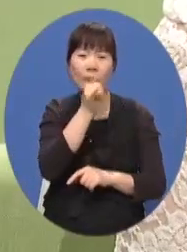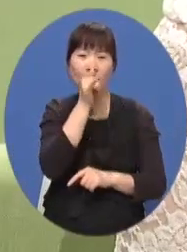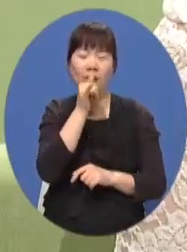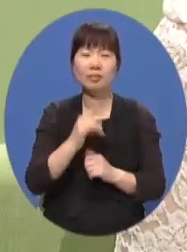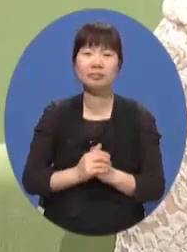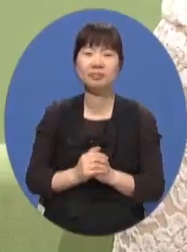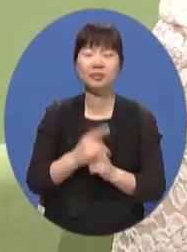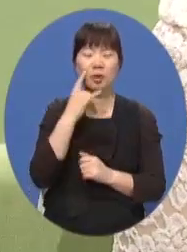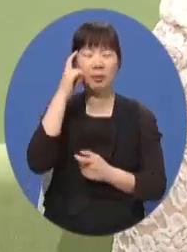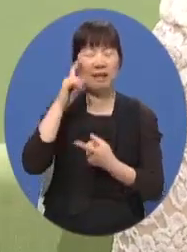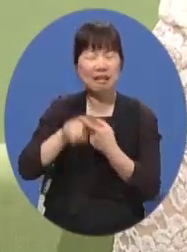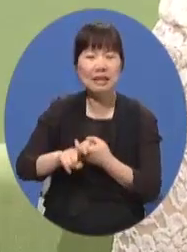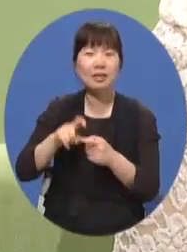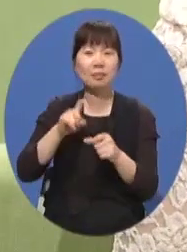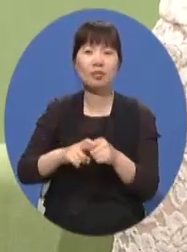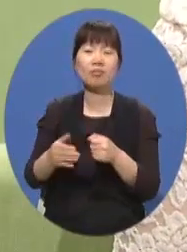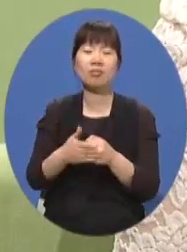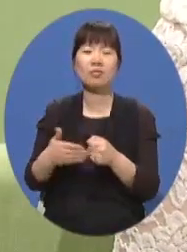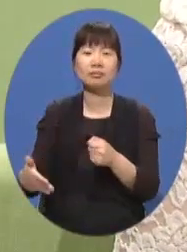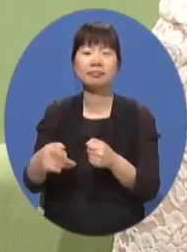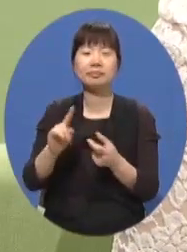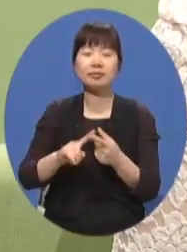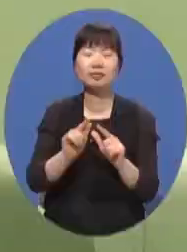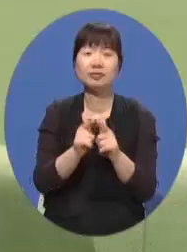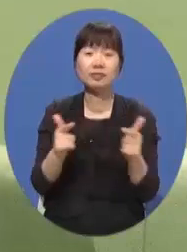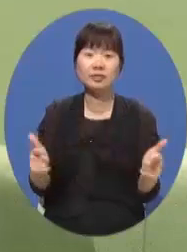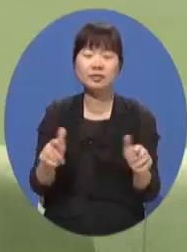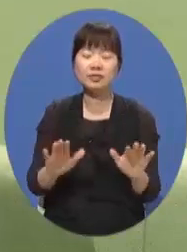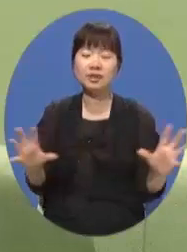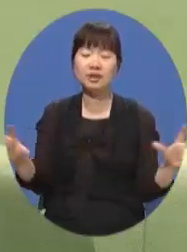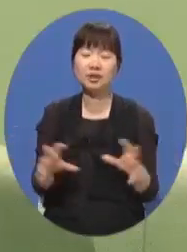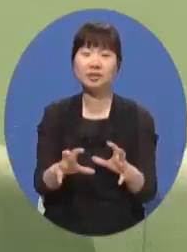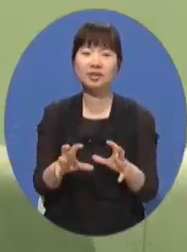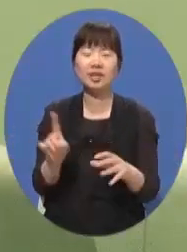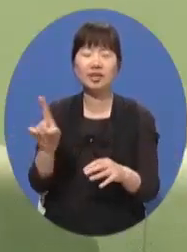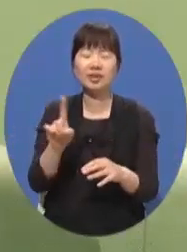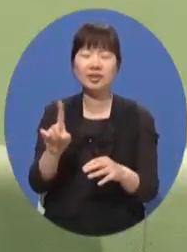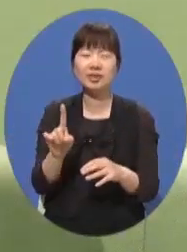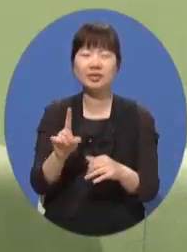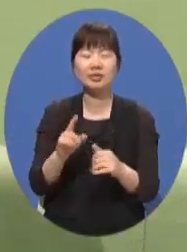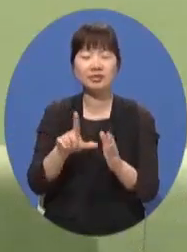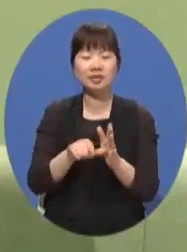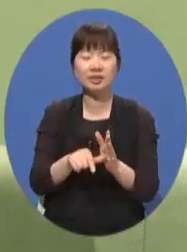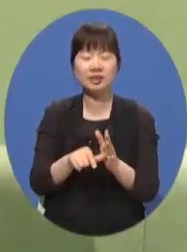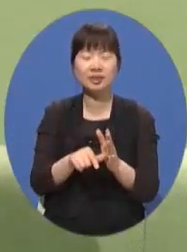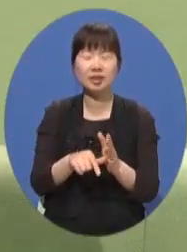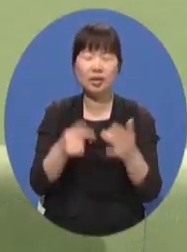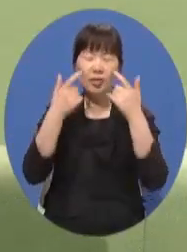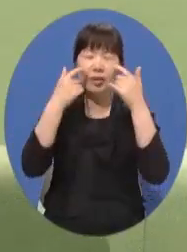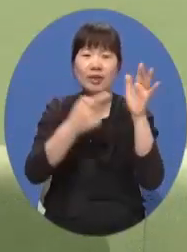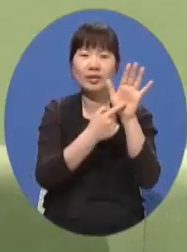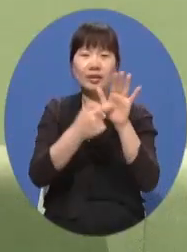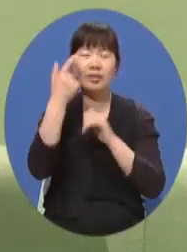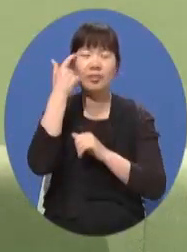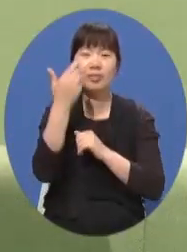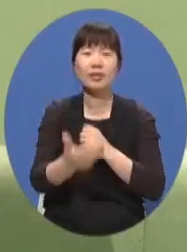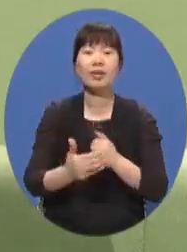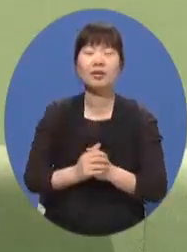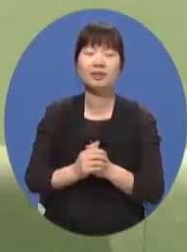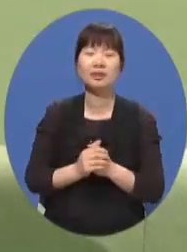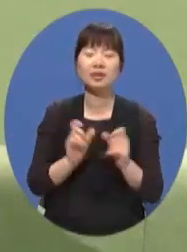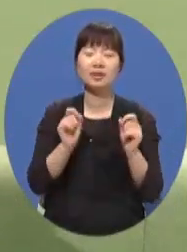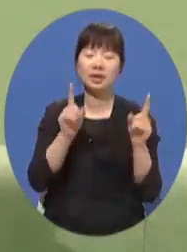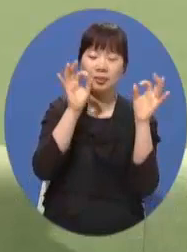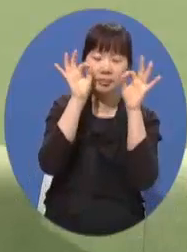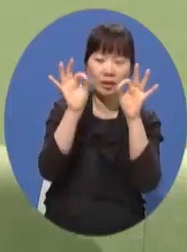있고요. 엄마 관심 끌려. 그렇죠. 그래서 이러한 것들이 합쳐서서 어떨 때 확 나타나냐면은